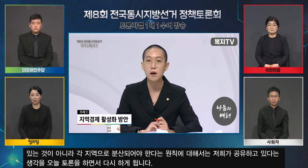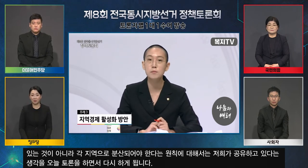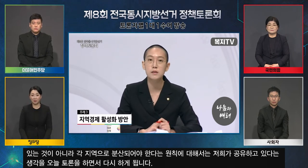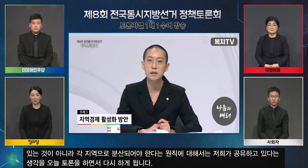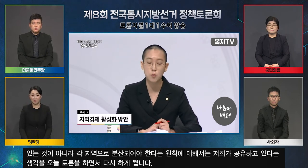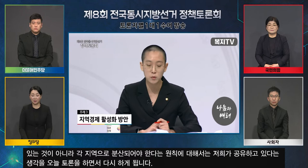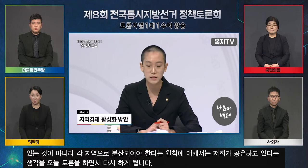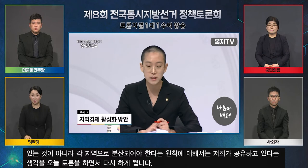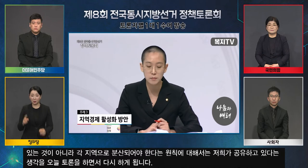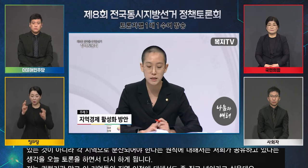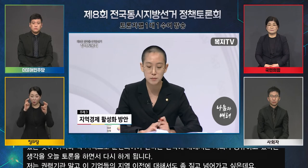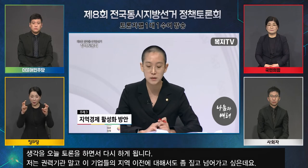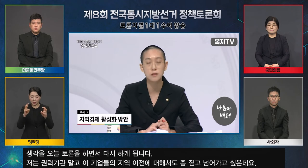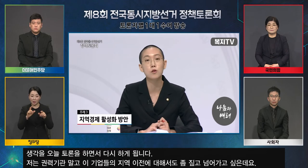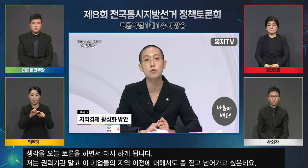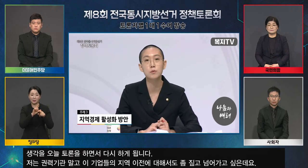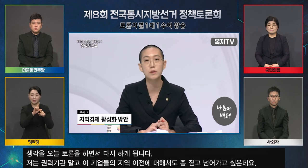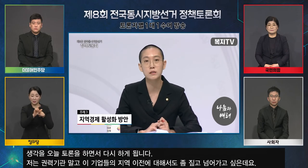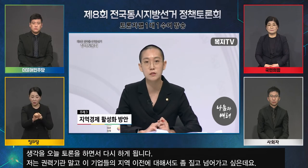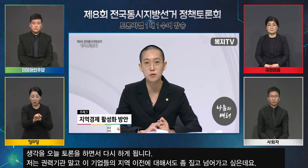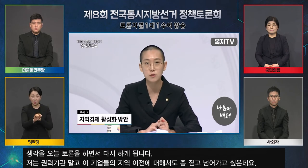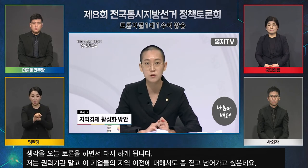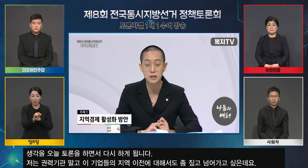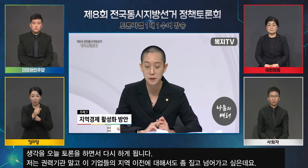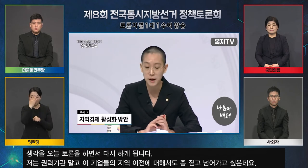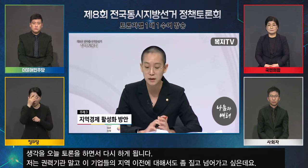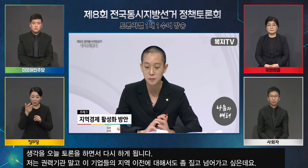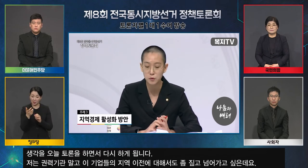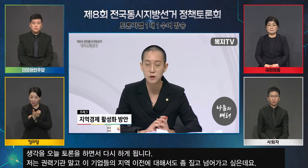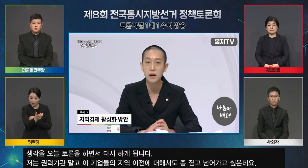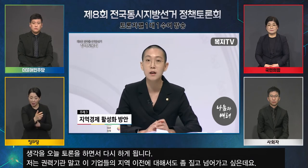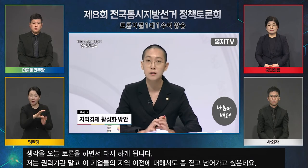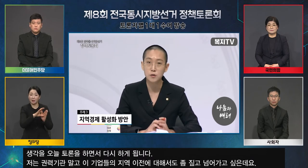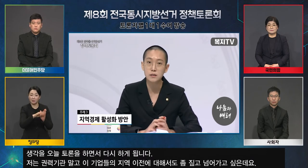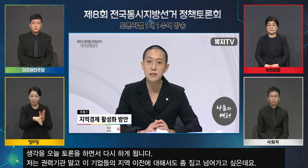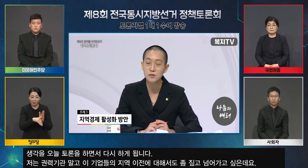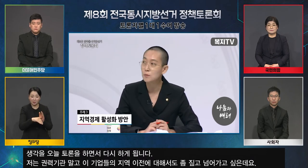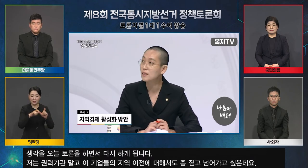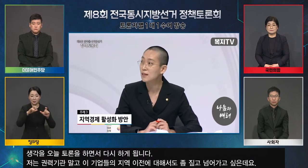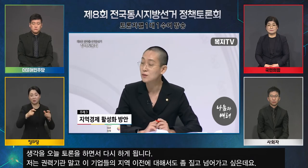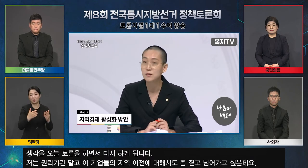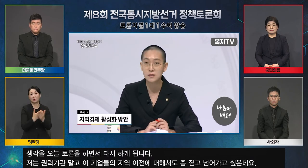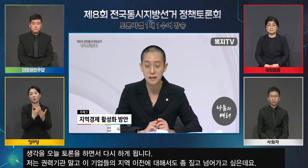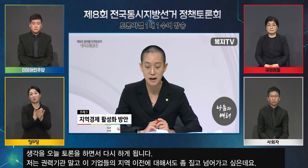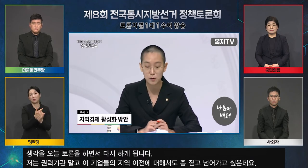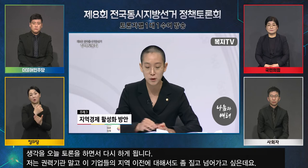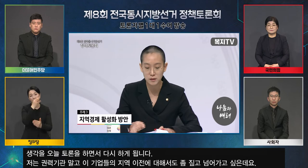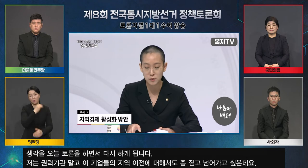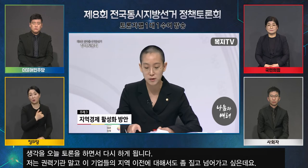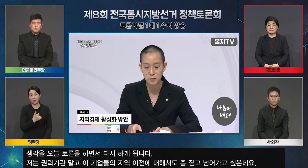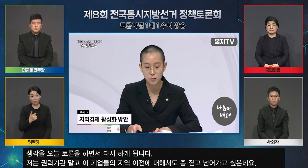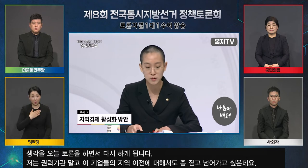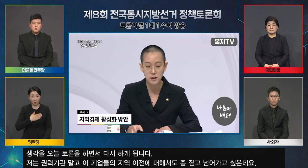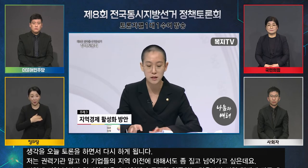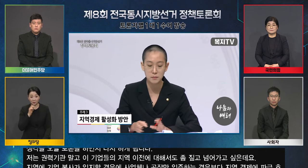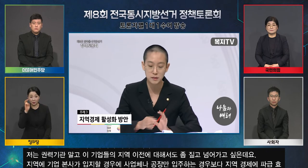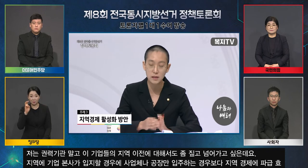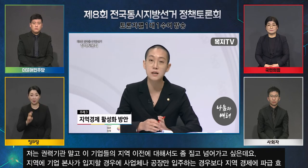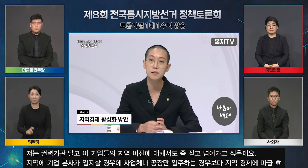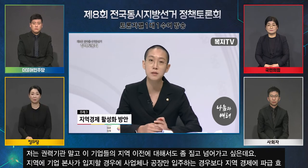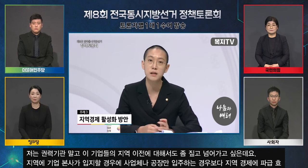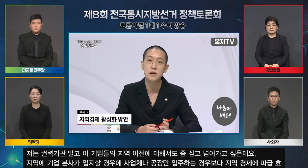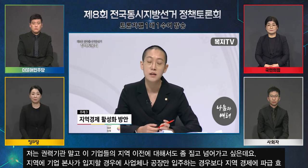경우에 사업체나 공장만 입지한 경우보다 지역경제의 파급 효과가 더 크다는 점에 대해서는 잘 알고 계실 거라고